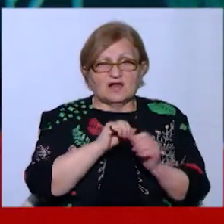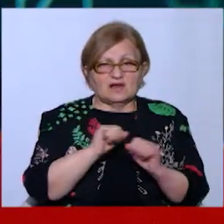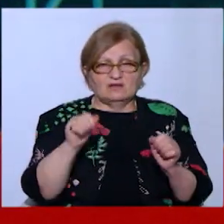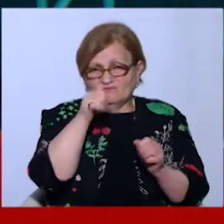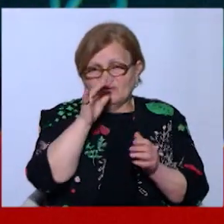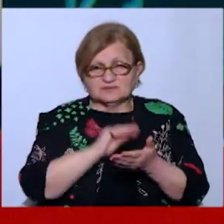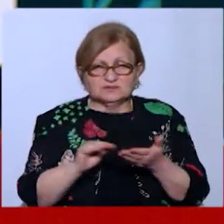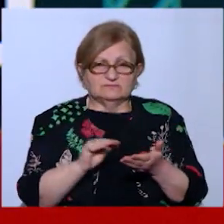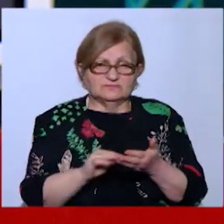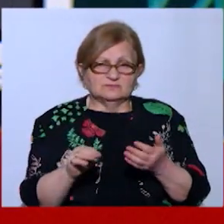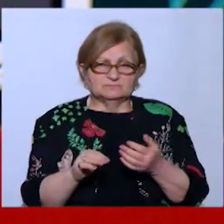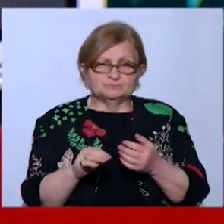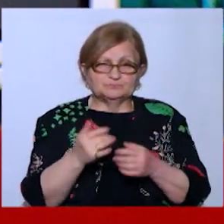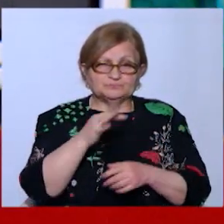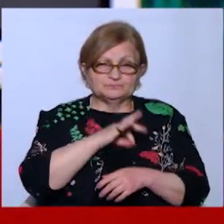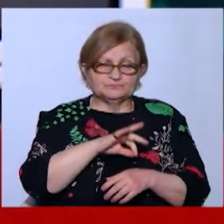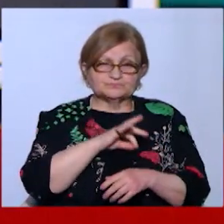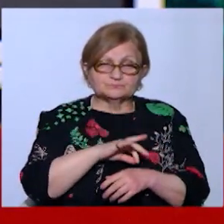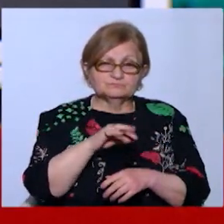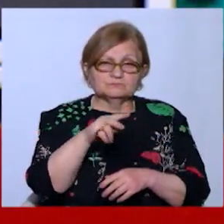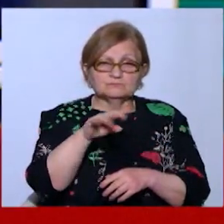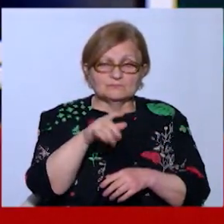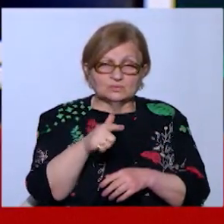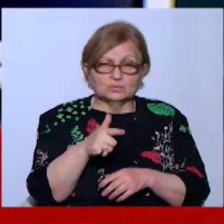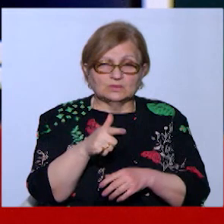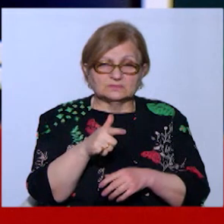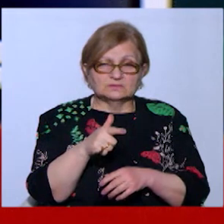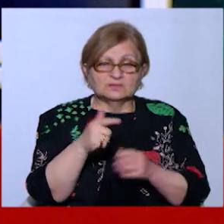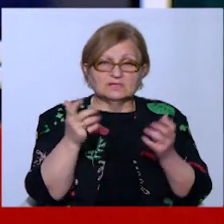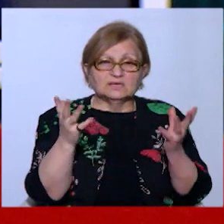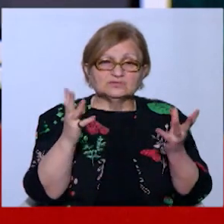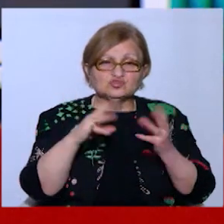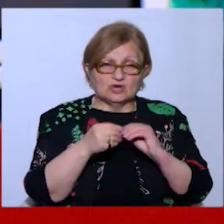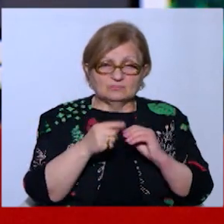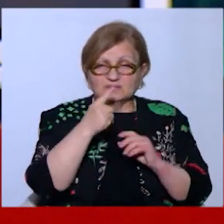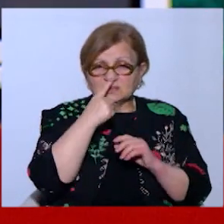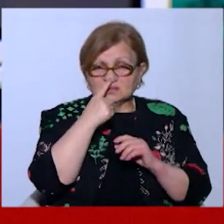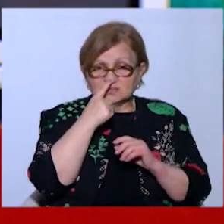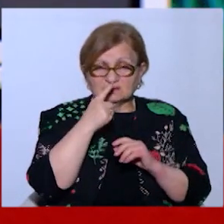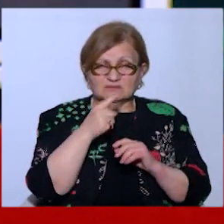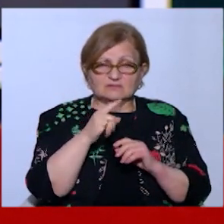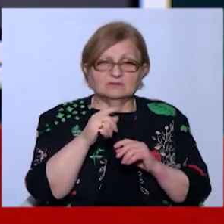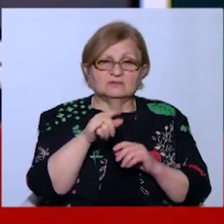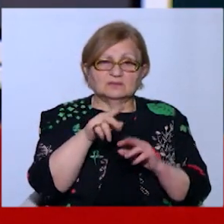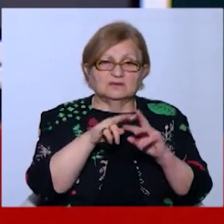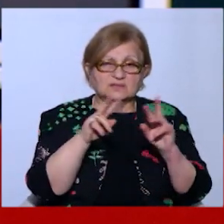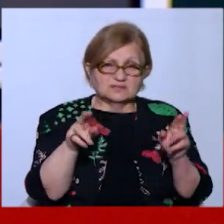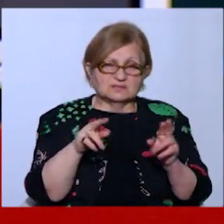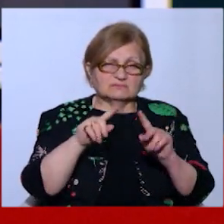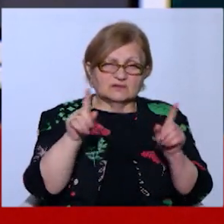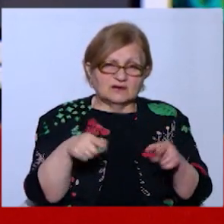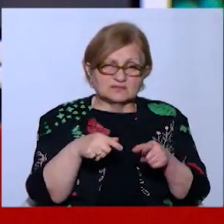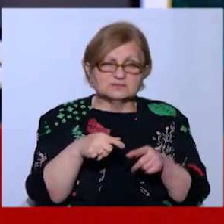პასუხებში. გამოვიყენოთ ეგეთი რამე რომ ლოგარითმების ჯამი ეს არის იგივე ფუძით ლოგარითმი არგუმენტების